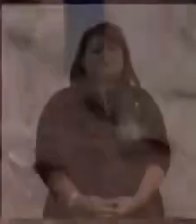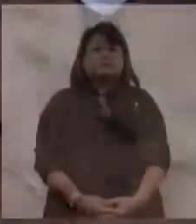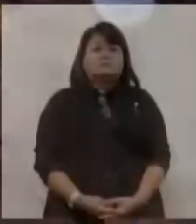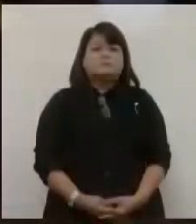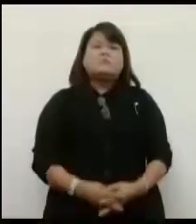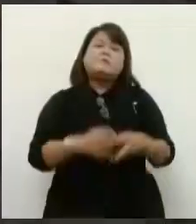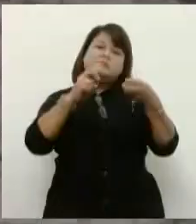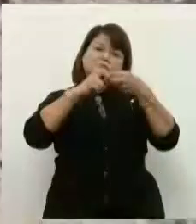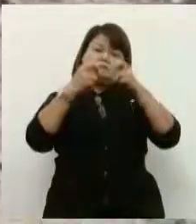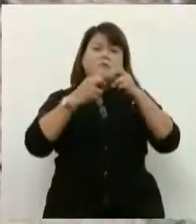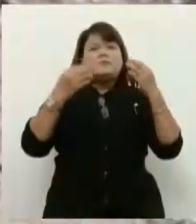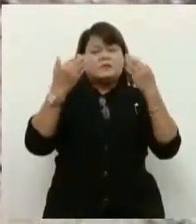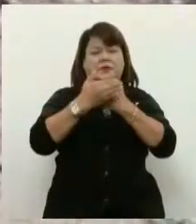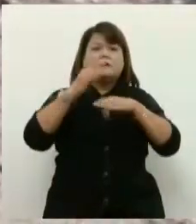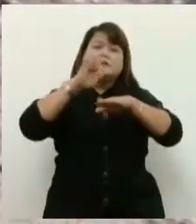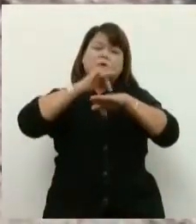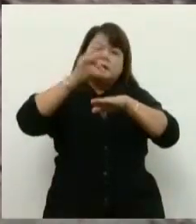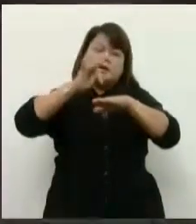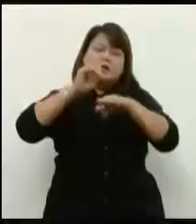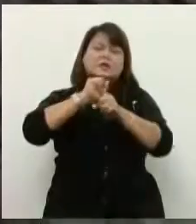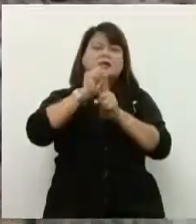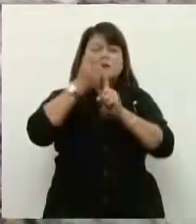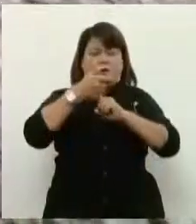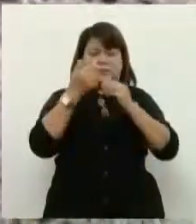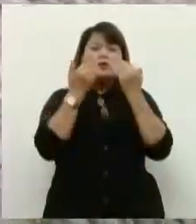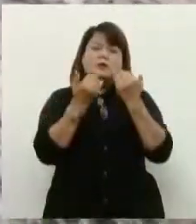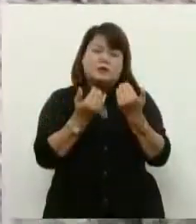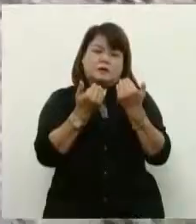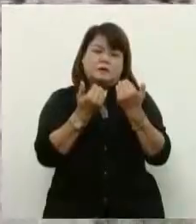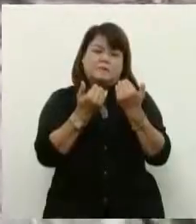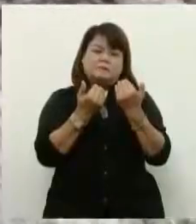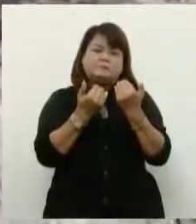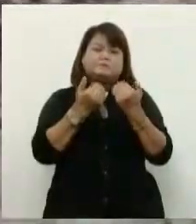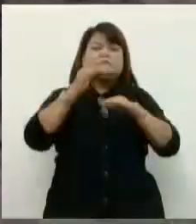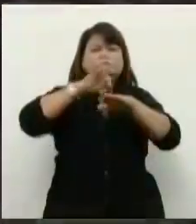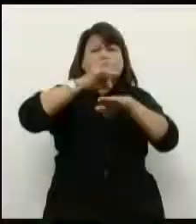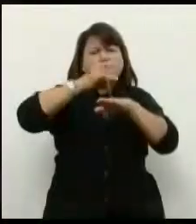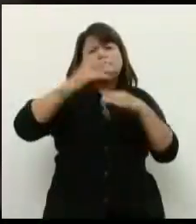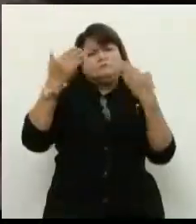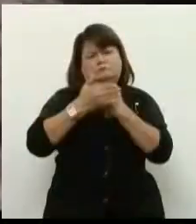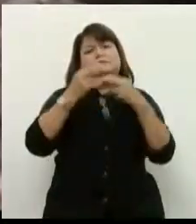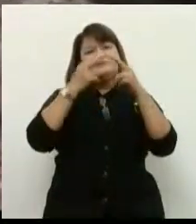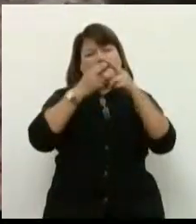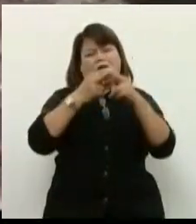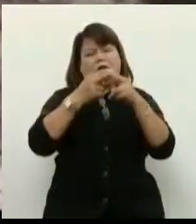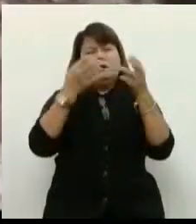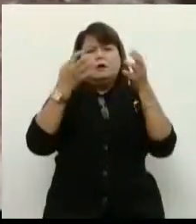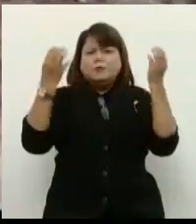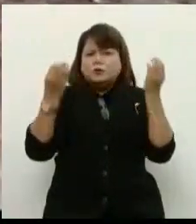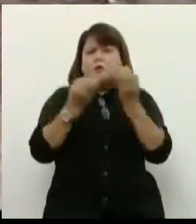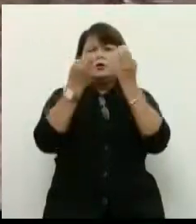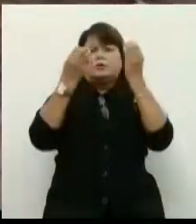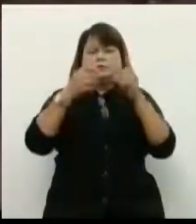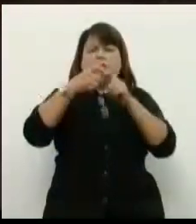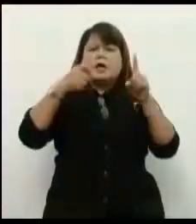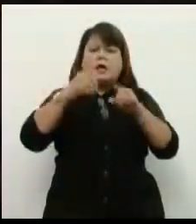ลางปัญหาจากการเปลี่ยนแปลงของธรรมชาติและสิ่งแวดล้อมในปัจจุบันทั้งโดยธรรมชาติปรับเปลี่ยนเองหรือโดยผลกระทบจากการทำลาย